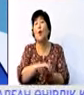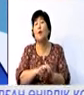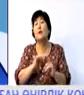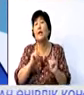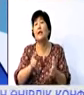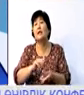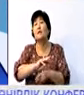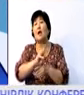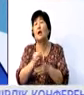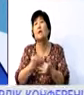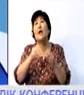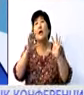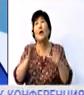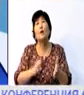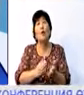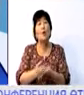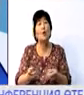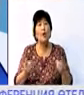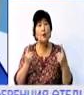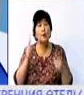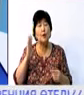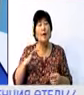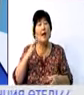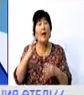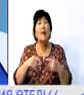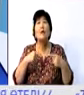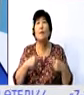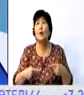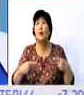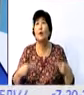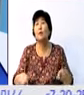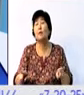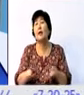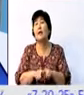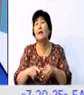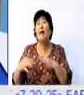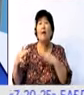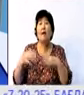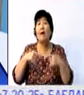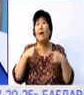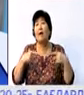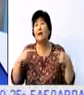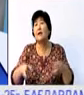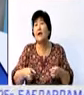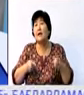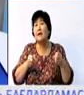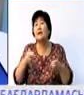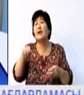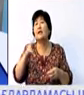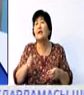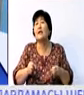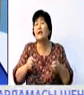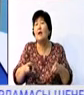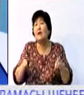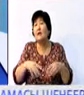етуде конституцияның рөлі зор болмақ. Әлемнің түкпір-түкпірінде қарулы қақтығыстар, терроризм мен діни экстремизмнің